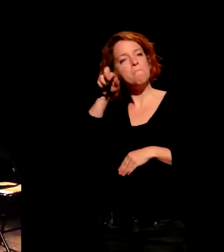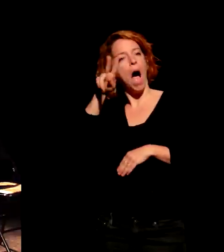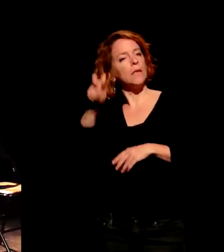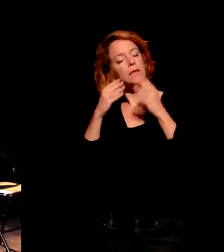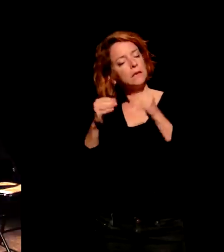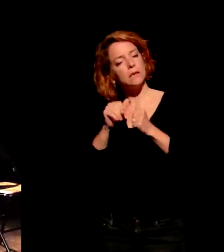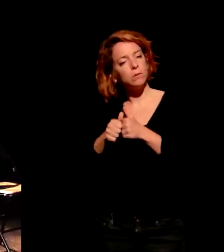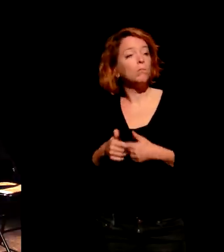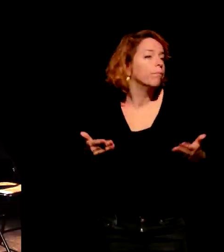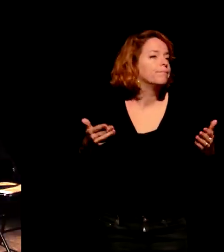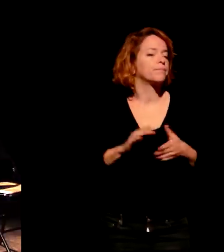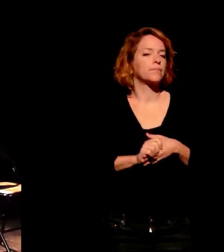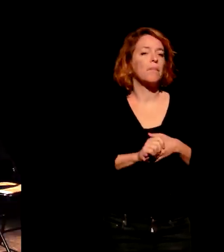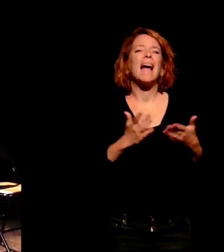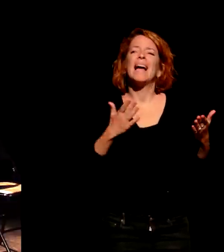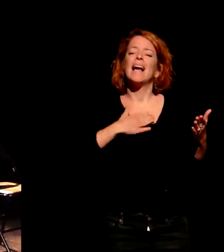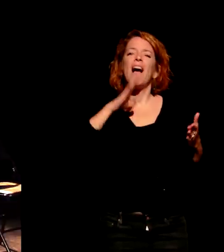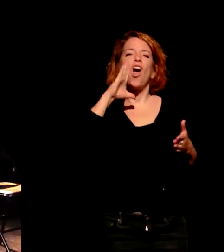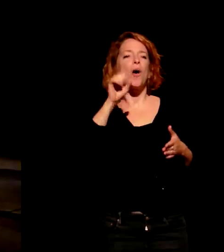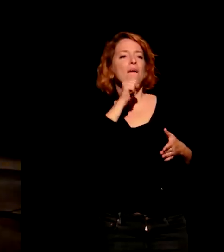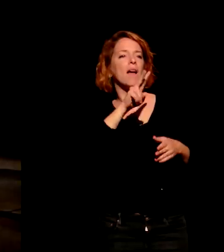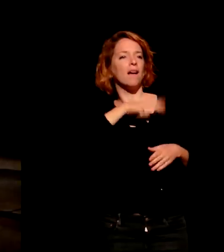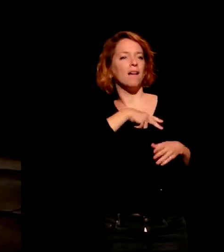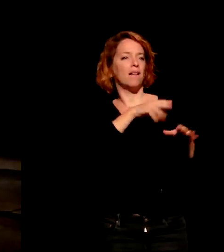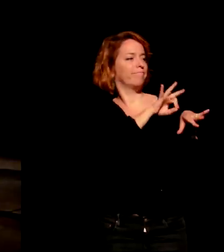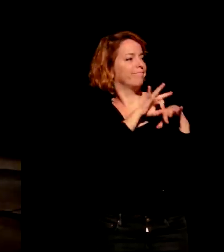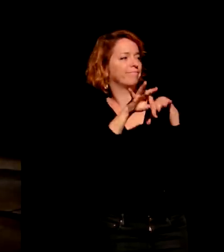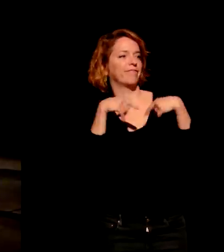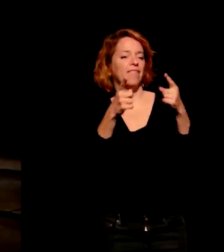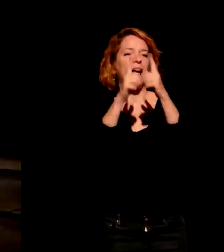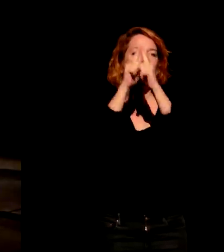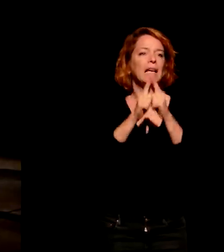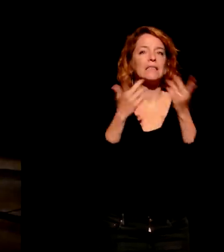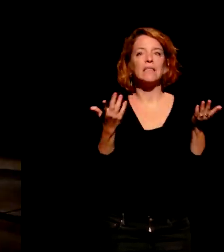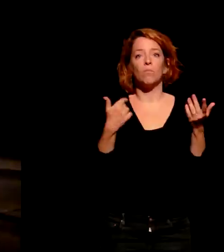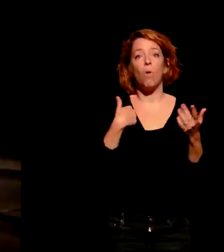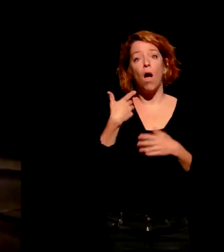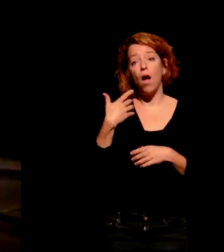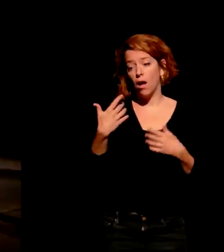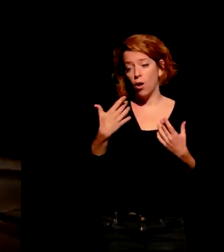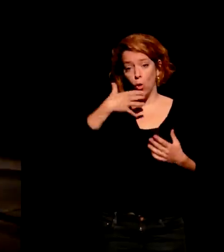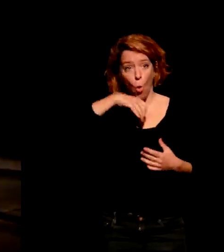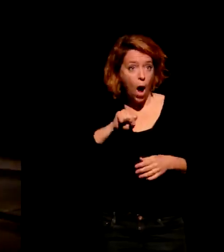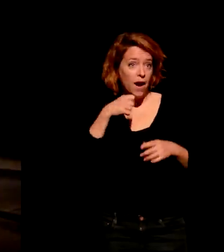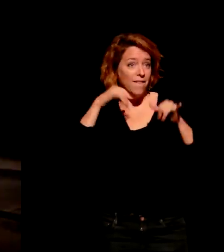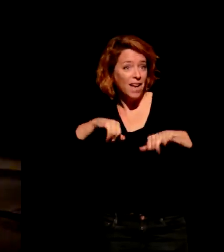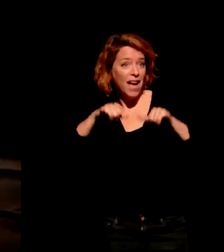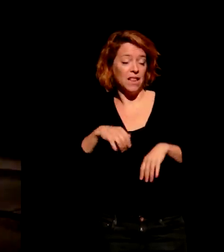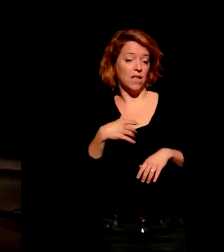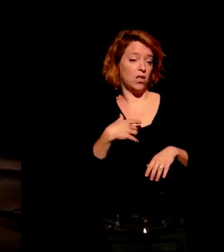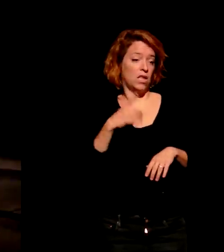Mais bon, ma grand-mère m'a amené à l'église, voilà, et puis je fête Noël, je ne travaille pas le dimanche... Pas toujours, en tout